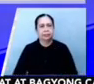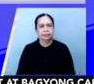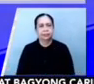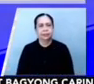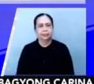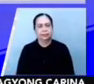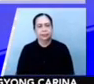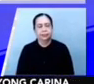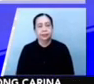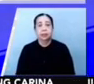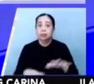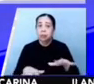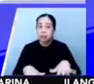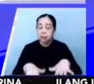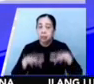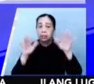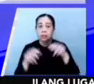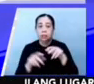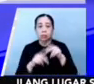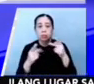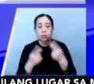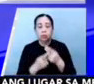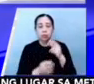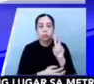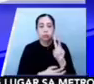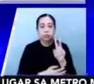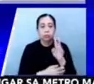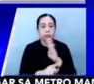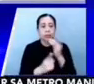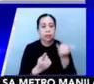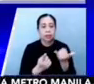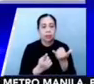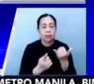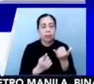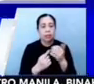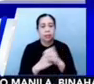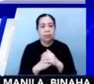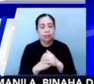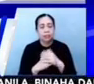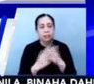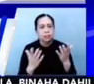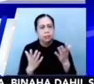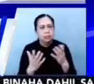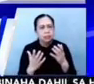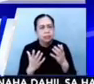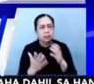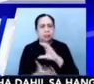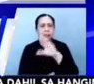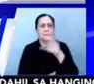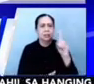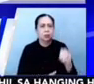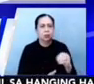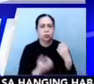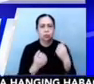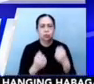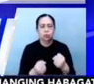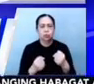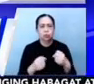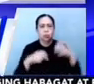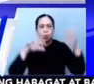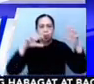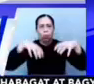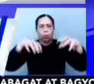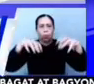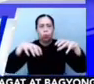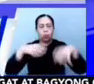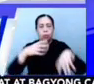Binaha ang purokto sa barangay Kanitoan sa Cagayan de Oro City dahil sa malakas na pag-uulan. Nakadagdag pa